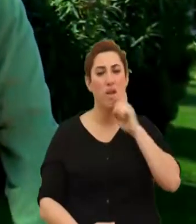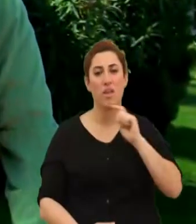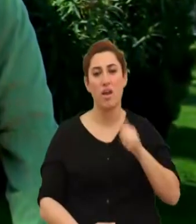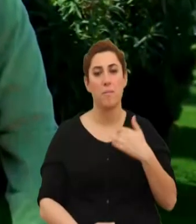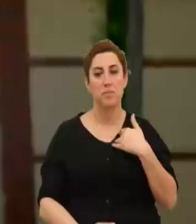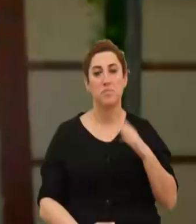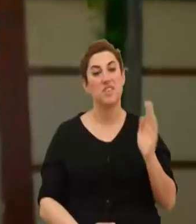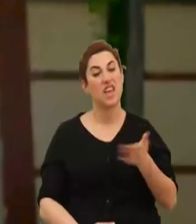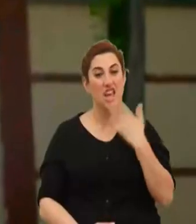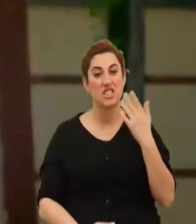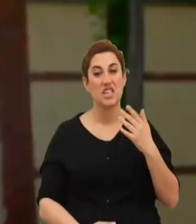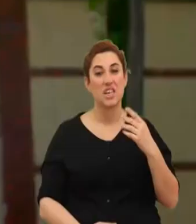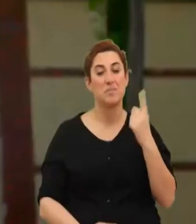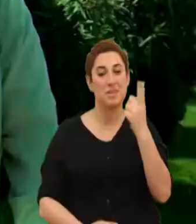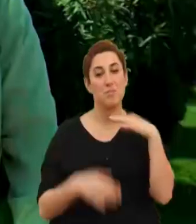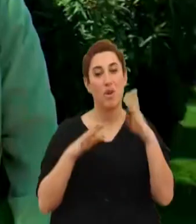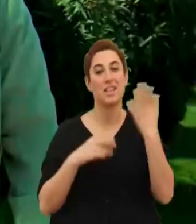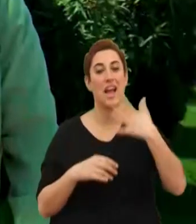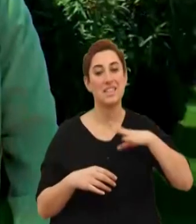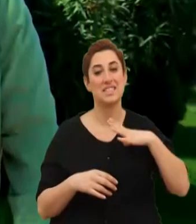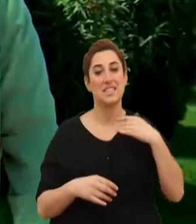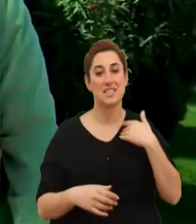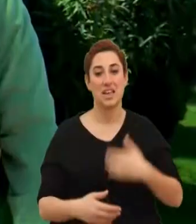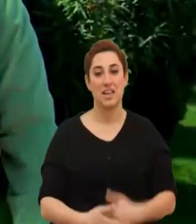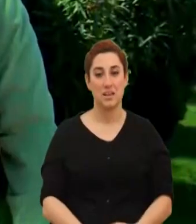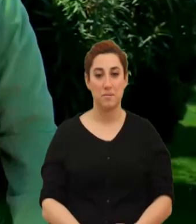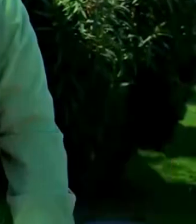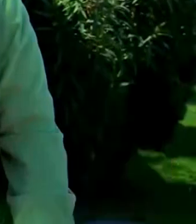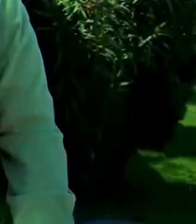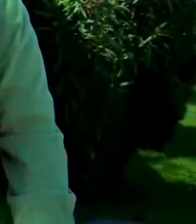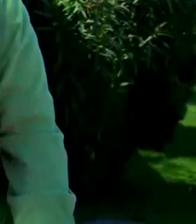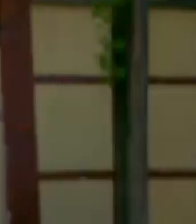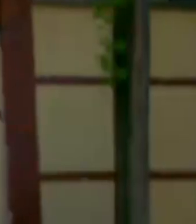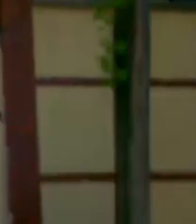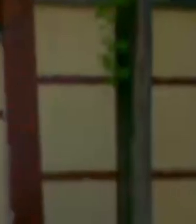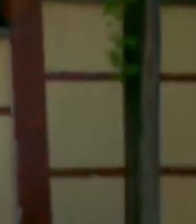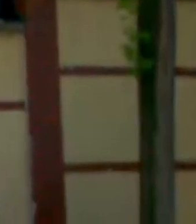ettim. Keşke bir börek daha isteseydim diyeyim. Afiyetle yiyor.